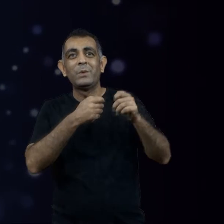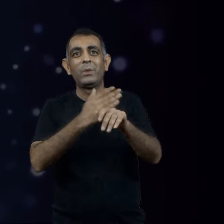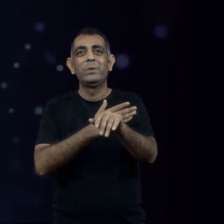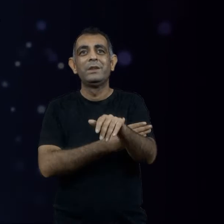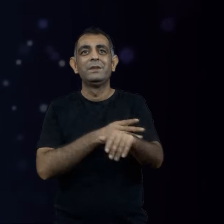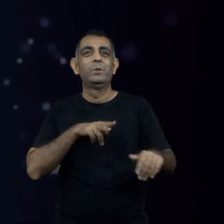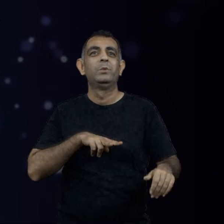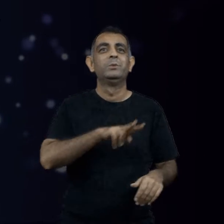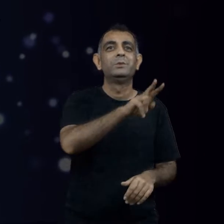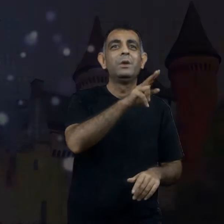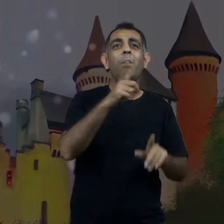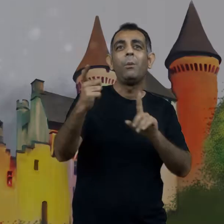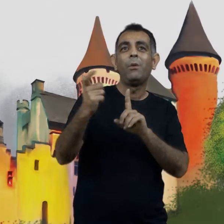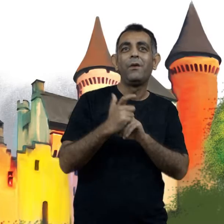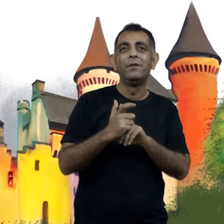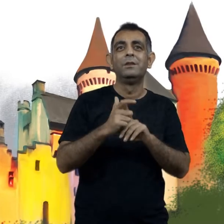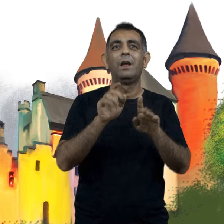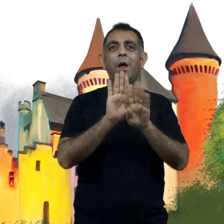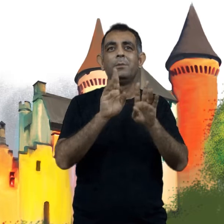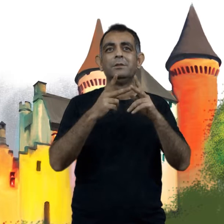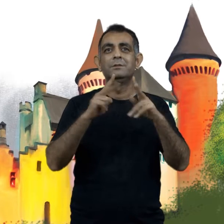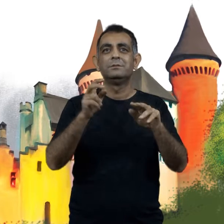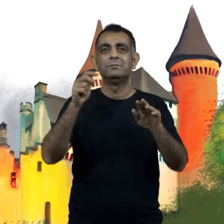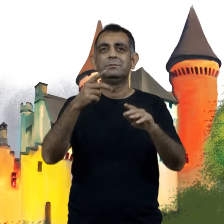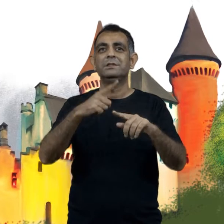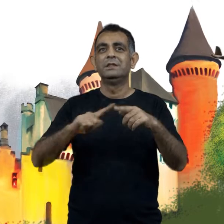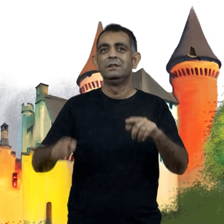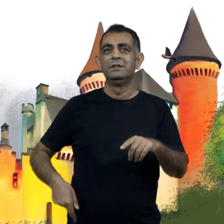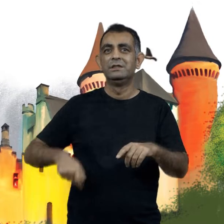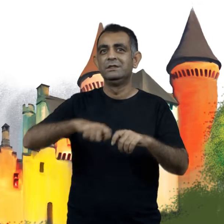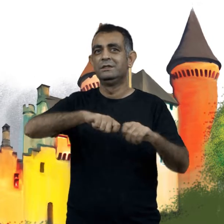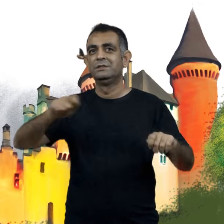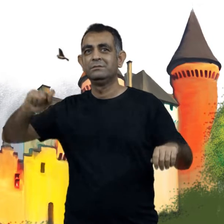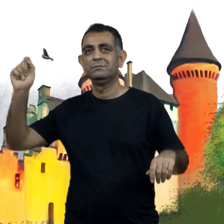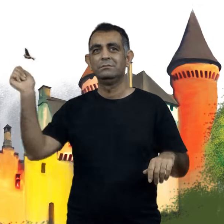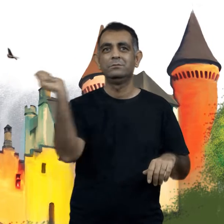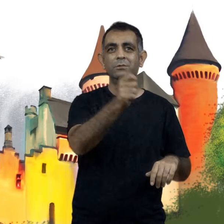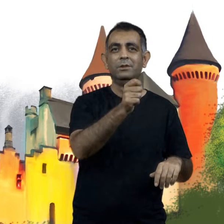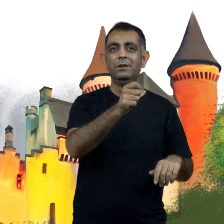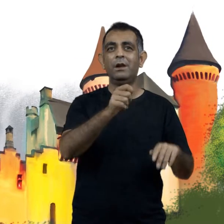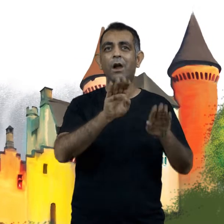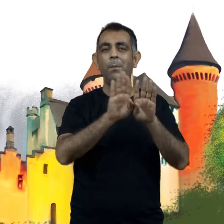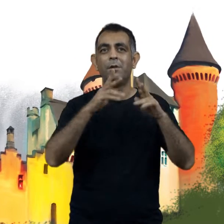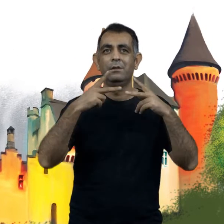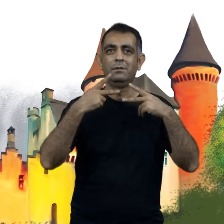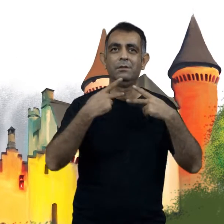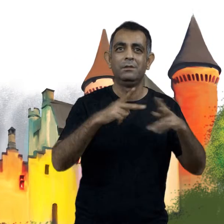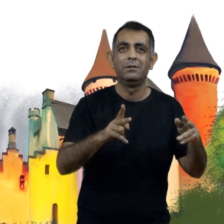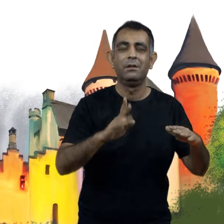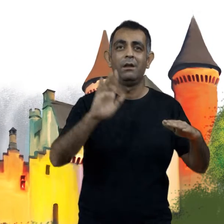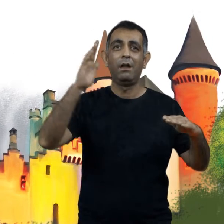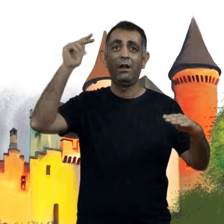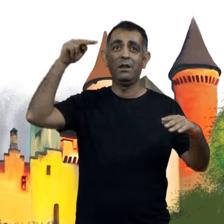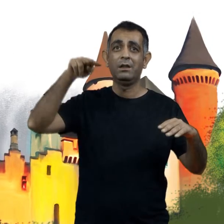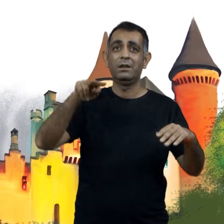Uçurtma ülkesine yolculuk. Muhafız, Amasya'nın kapı süngüsüne kılıcını dokundurdu. Kapı açılır